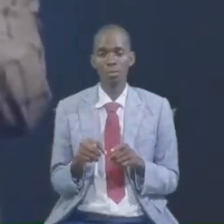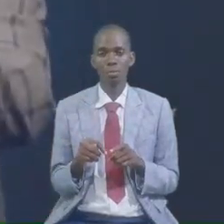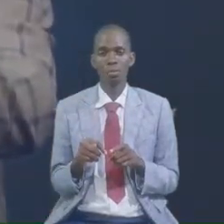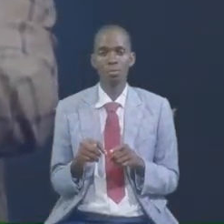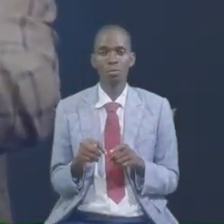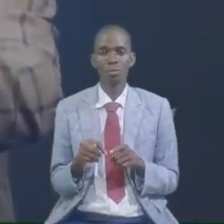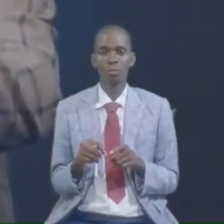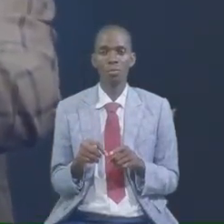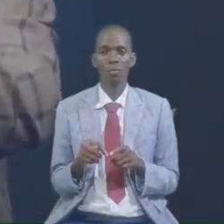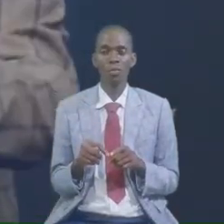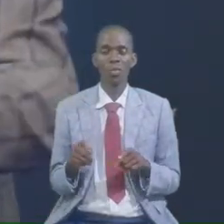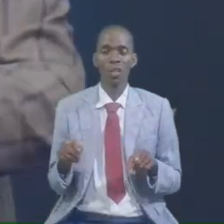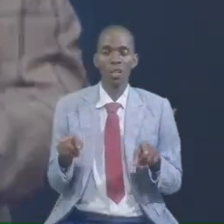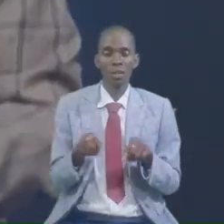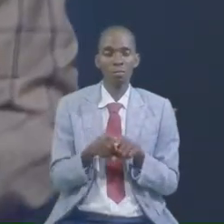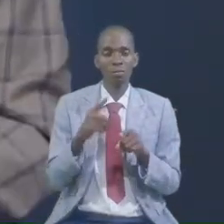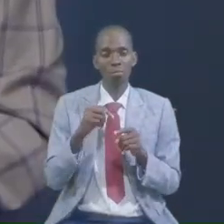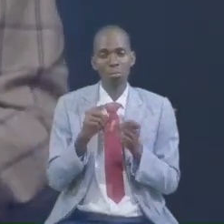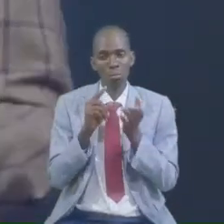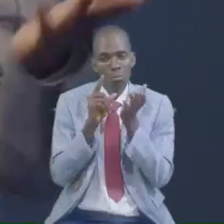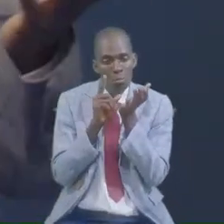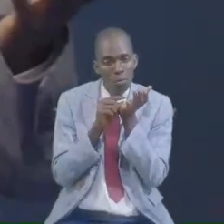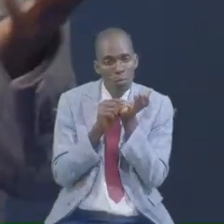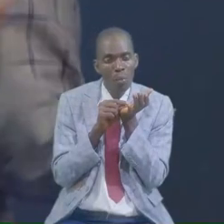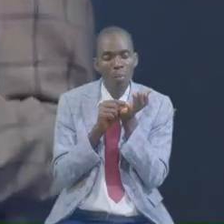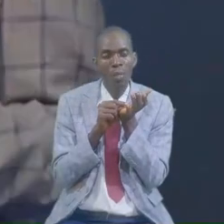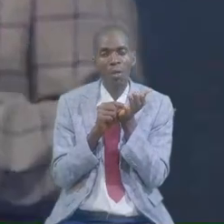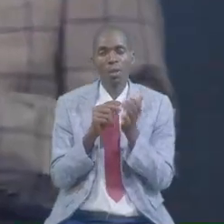Proverbe 26, 2.